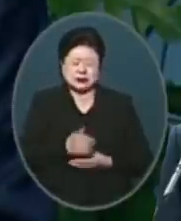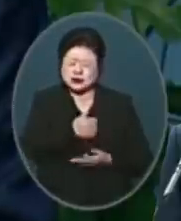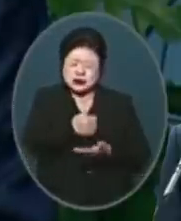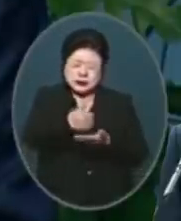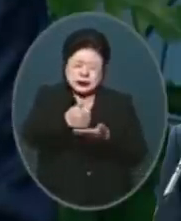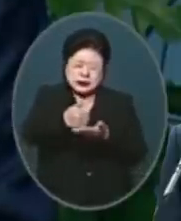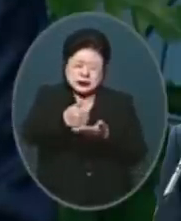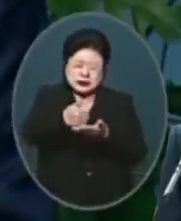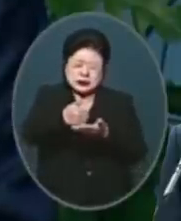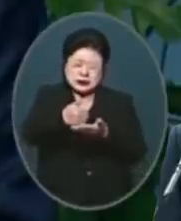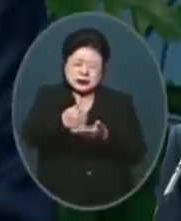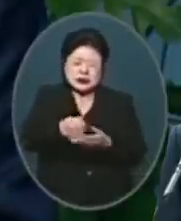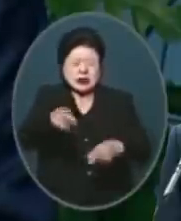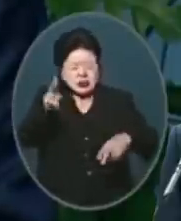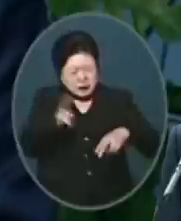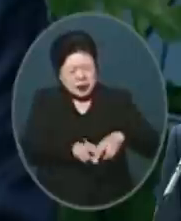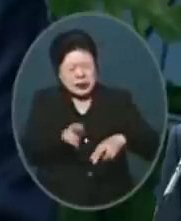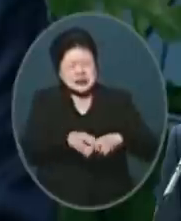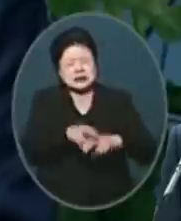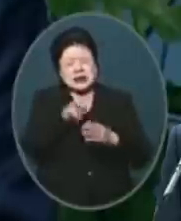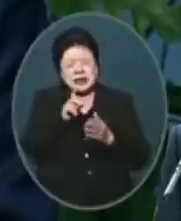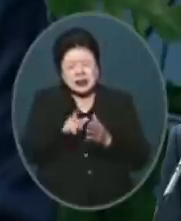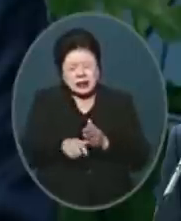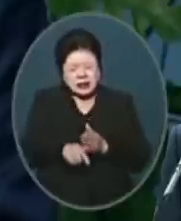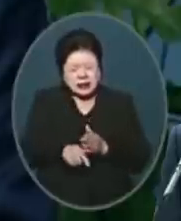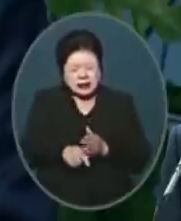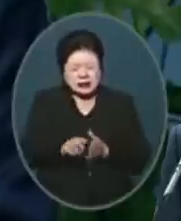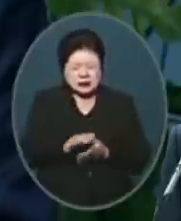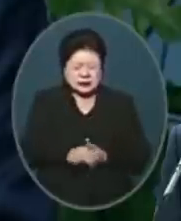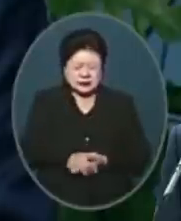주님이 매를 맬 때마다